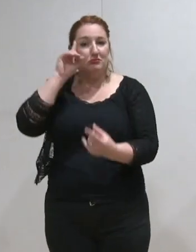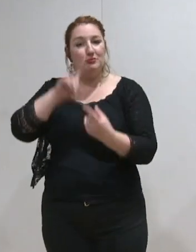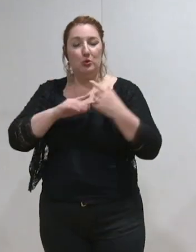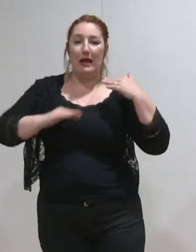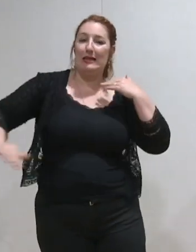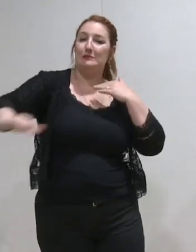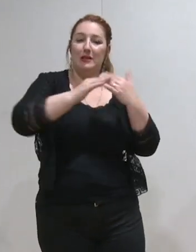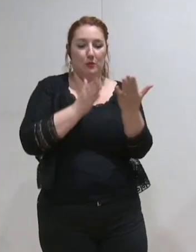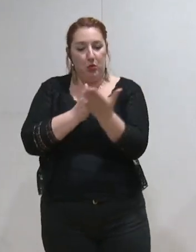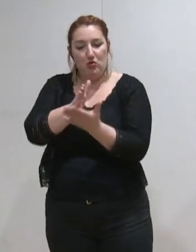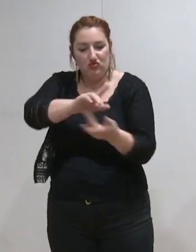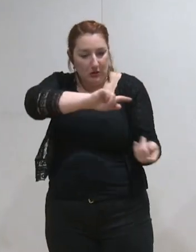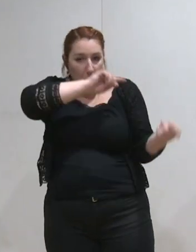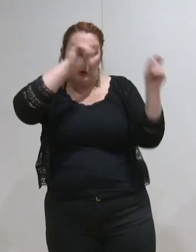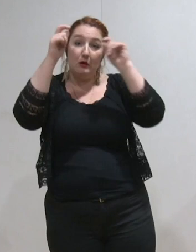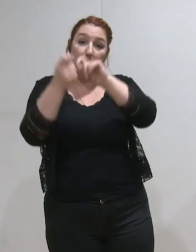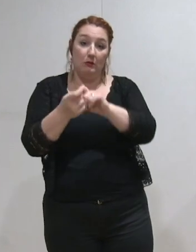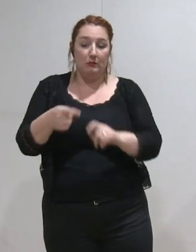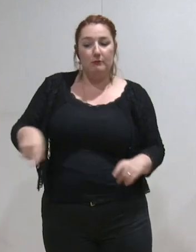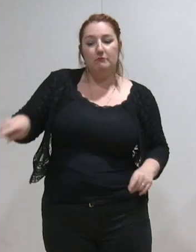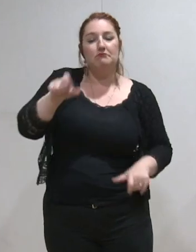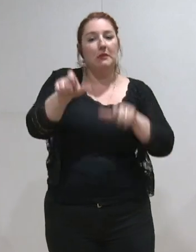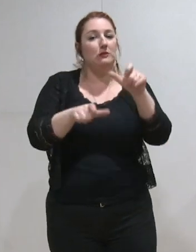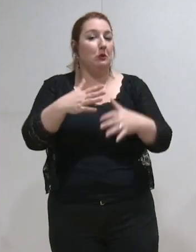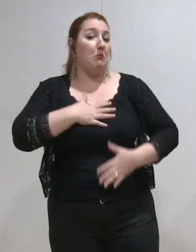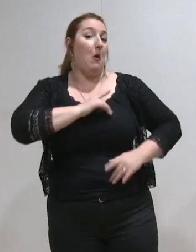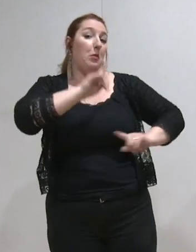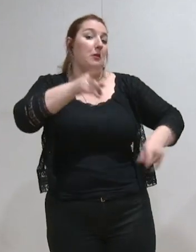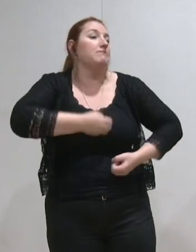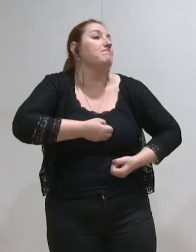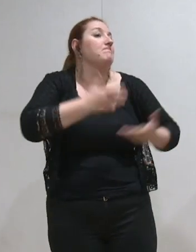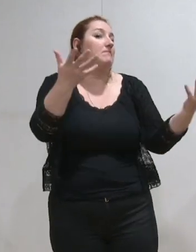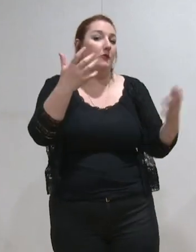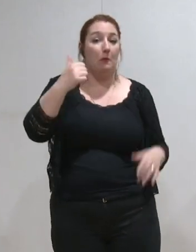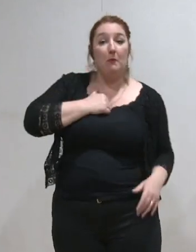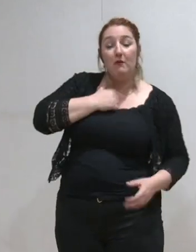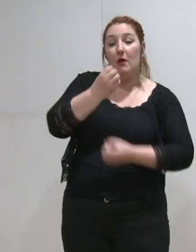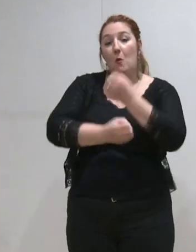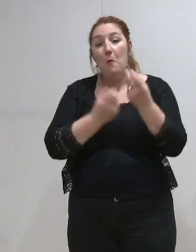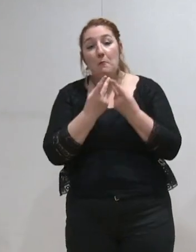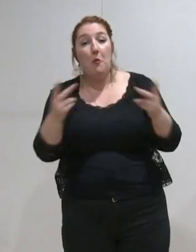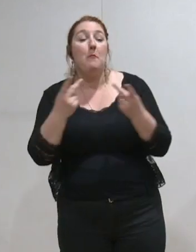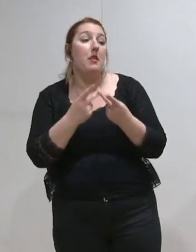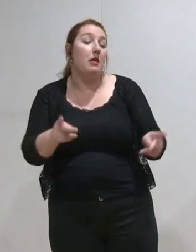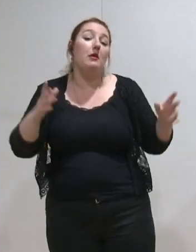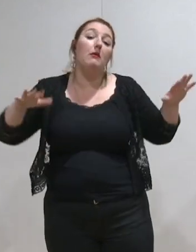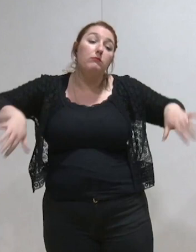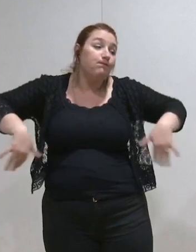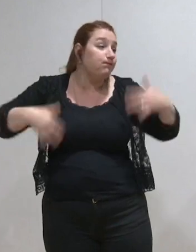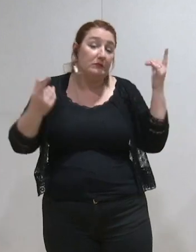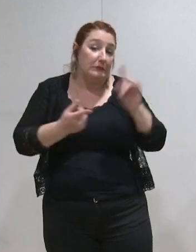l'explanade et il y a un mécontentement qui s'exprime qu'il s'agisse de la partie privé ou public du projet n'a que peu